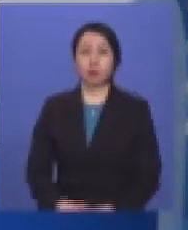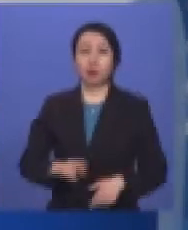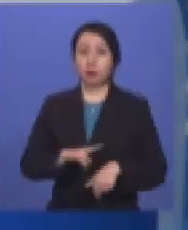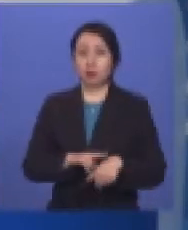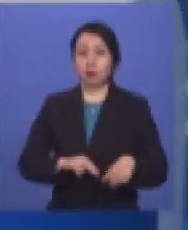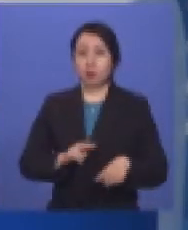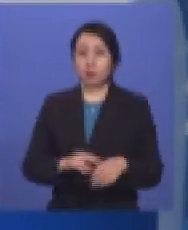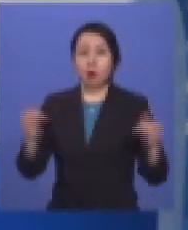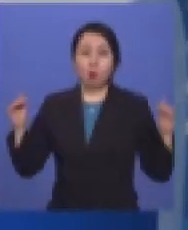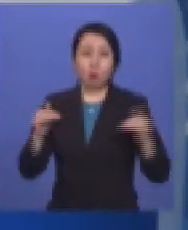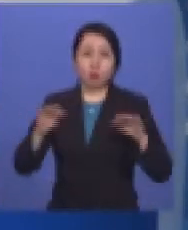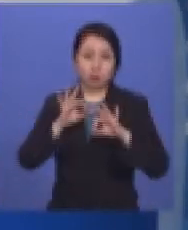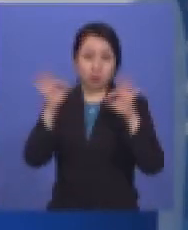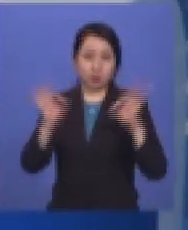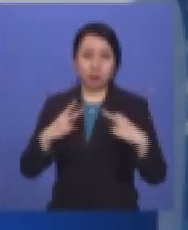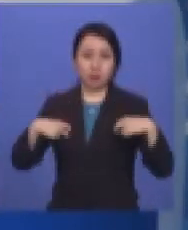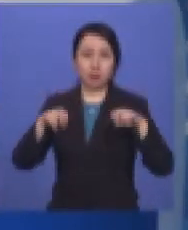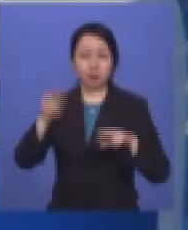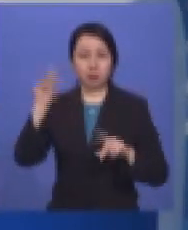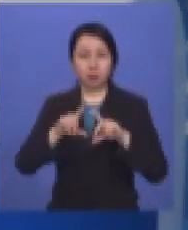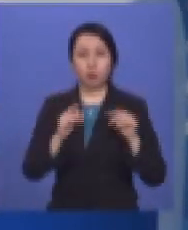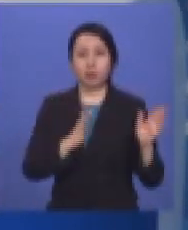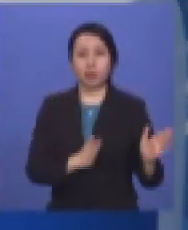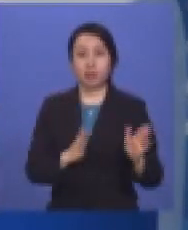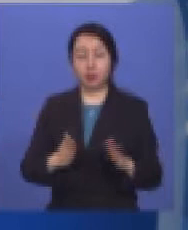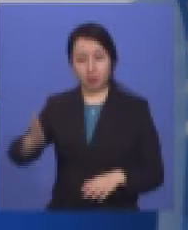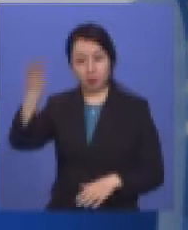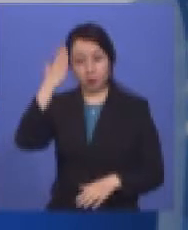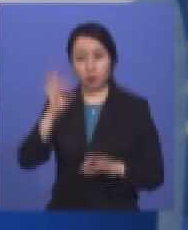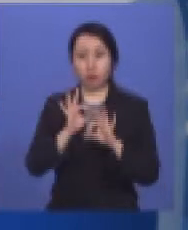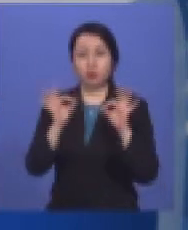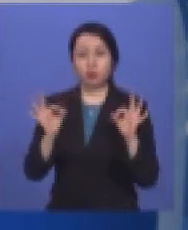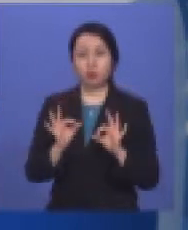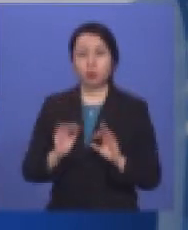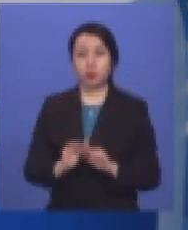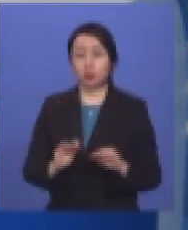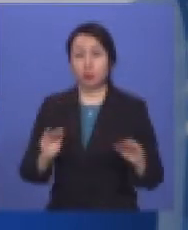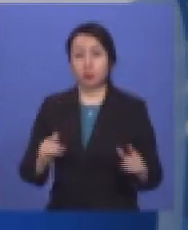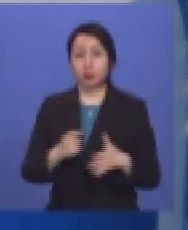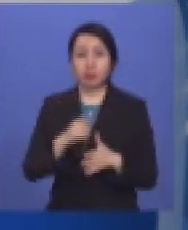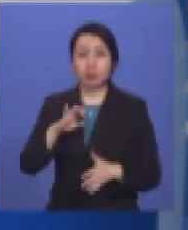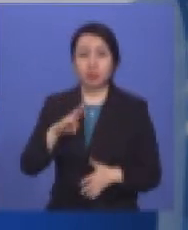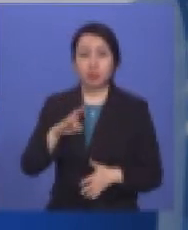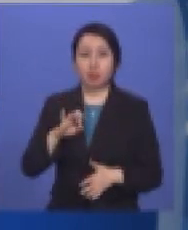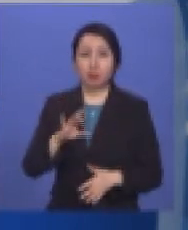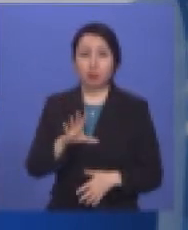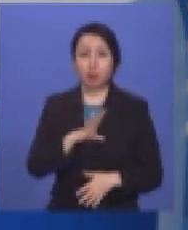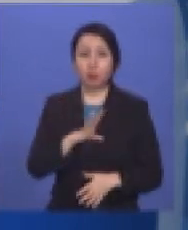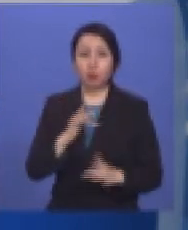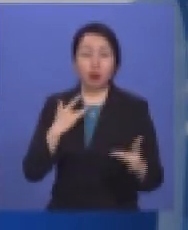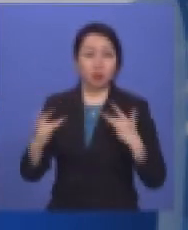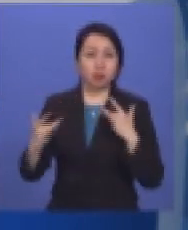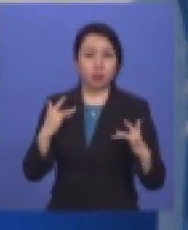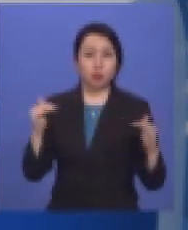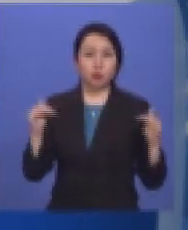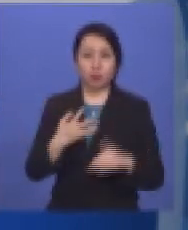В Петропавловске в стенах колледжа искусств, специализированной школы-интерната для одаренных в искусстве детей имени Серкибаева, прошел